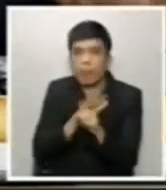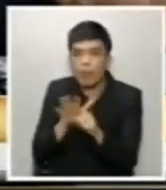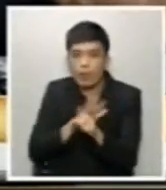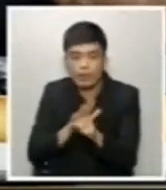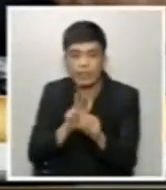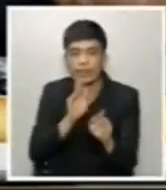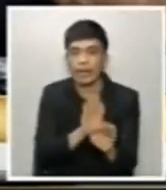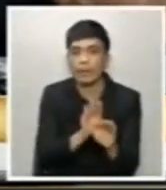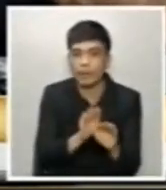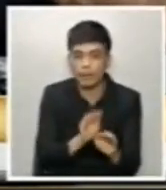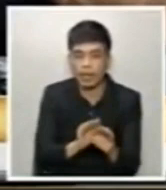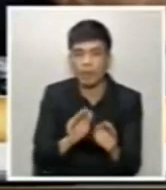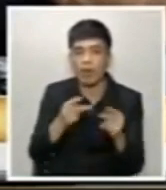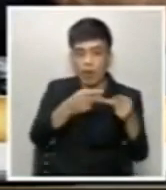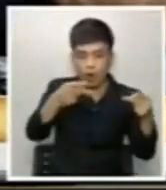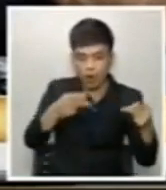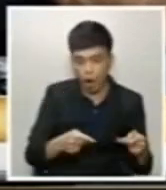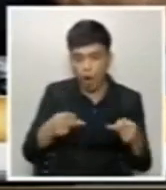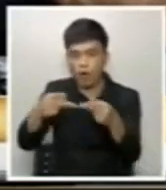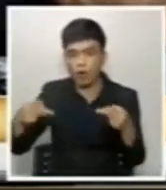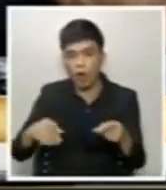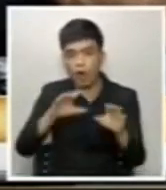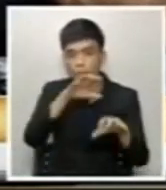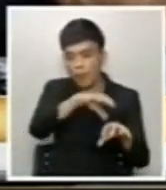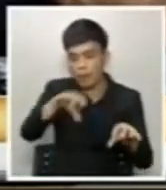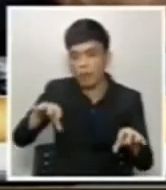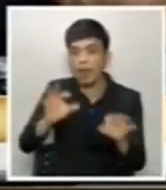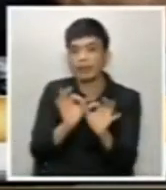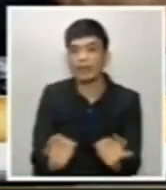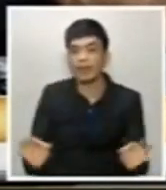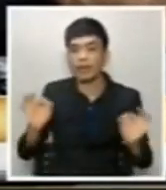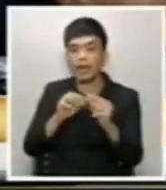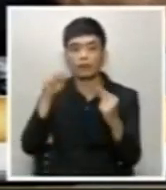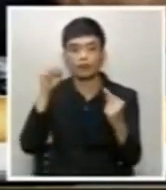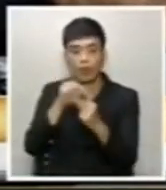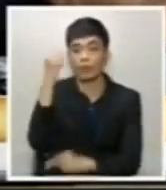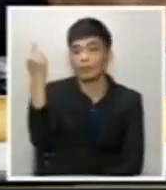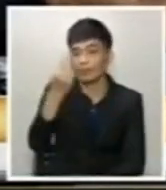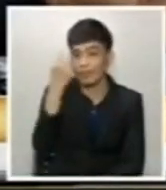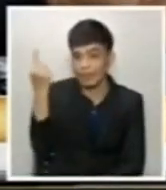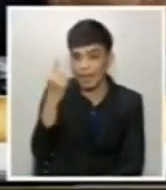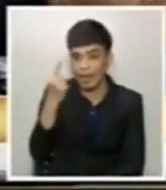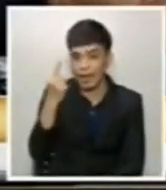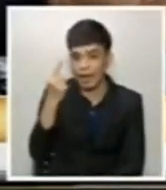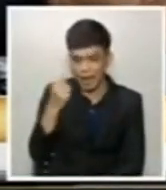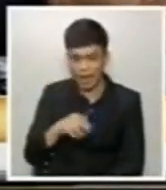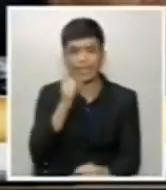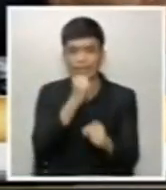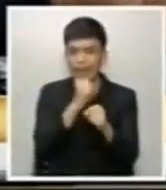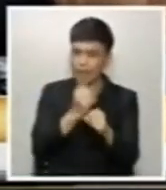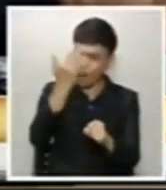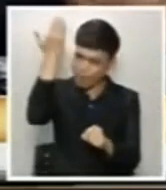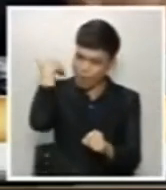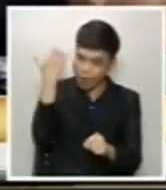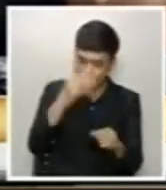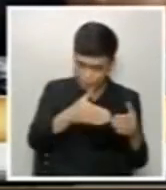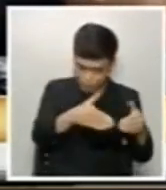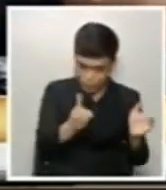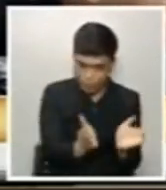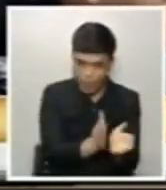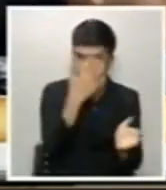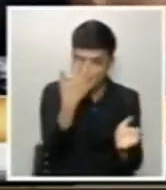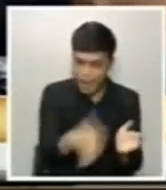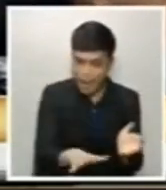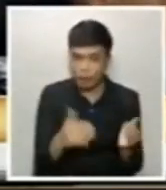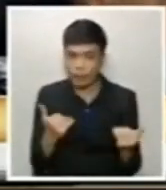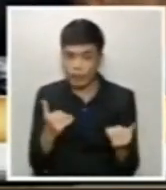ในพื้นที่เกาะสำคัญเพื่อการท่องเที่ยวในพื้นที่ที่ท่านได้ไปสร้างไว้แล้วของกรมชลประทานอย่างไ